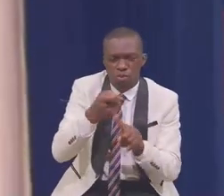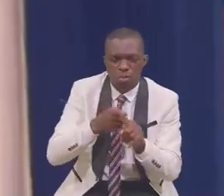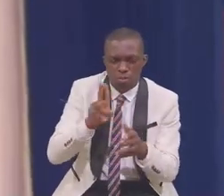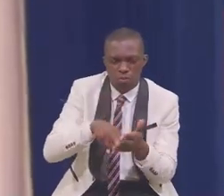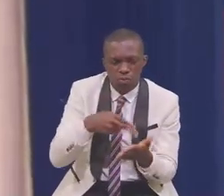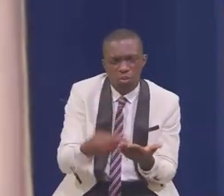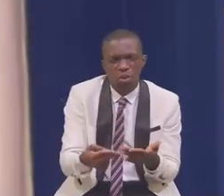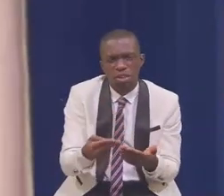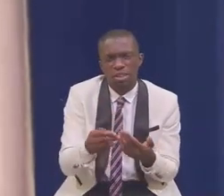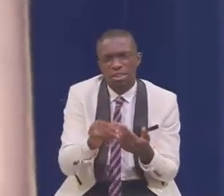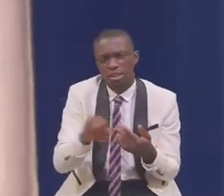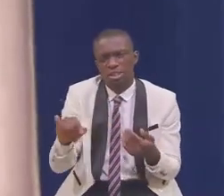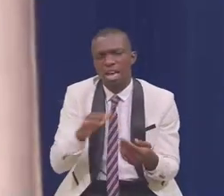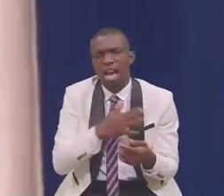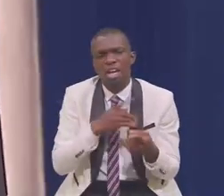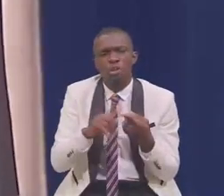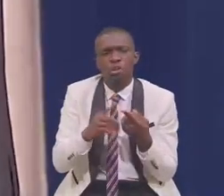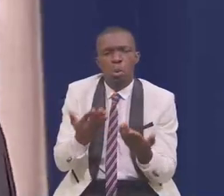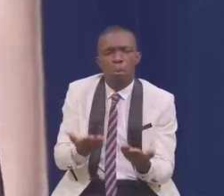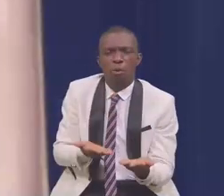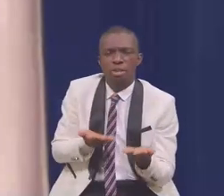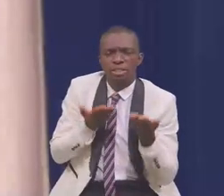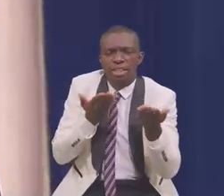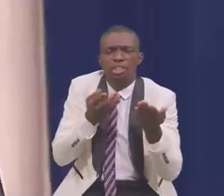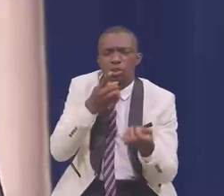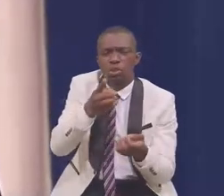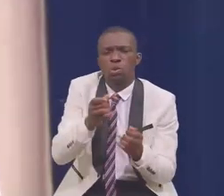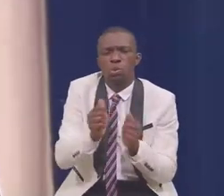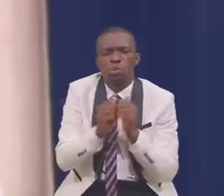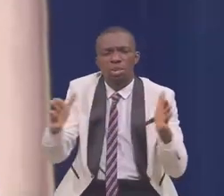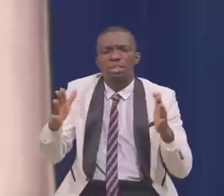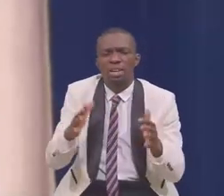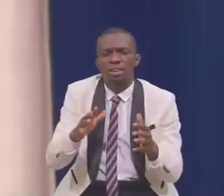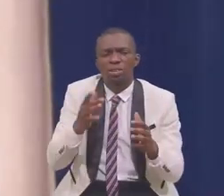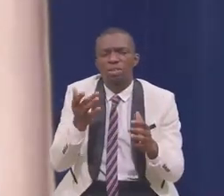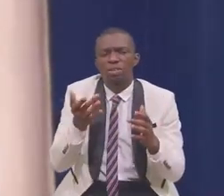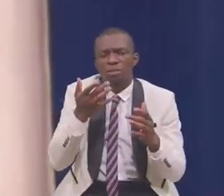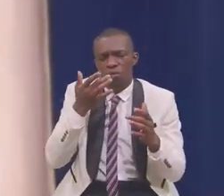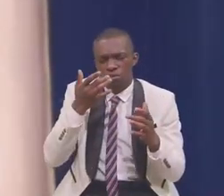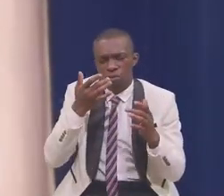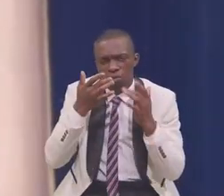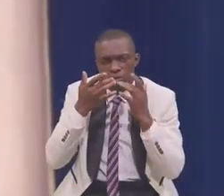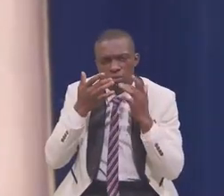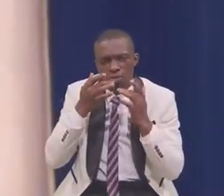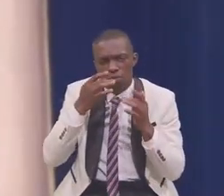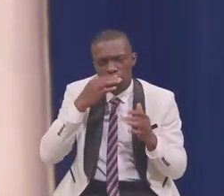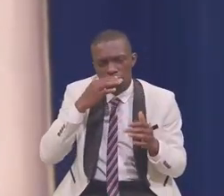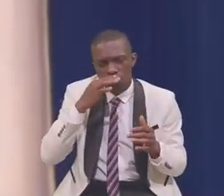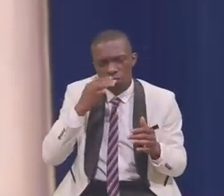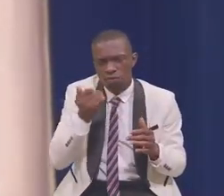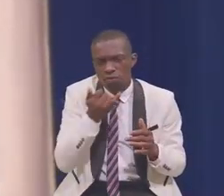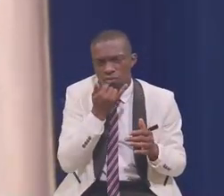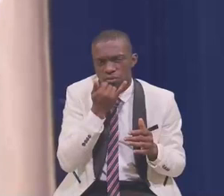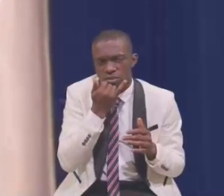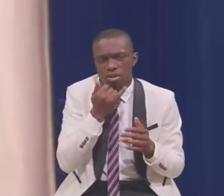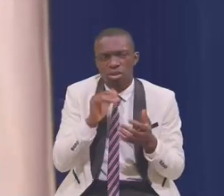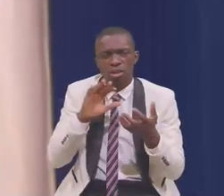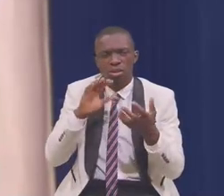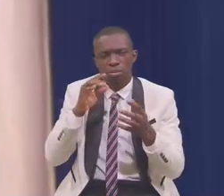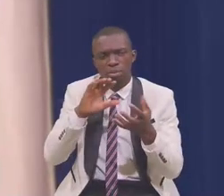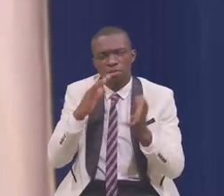gloire irrépréhensible et dans l'allégresse, à Dieu seul notre Sauveur,